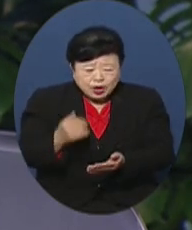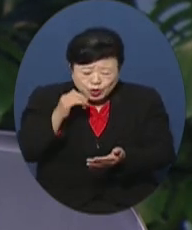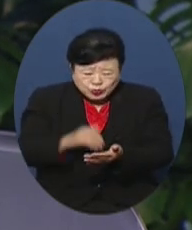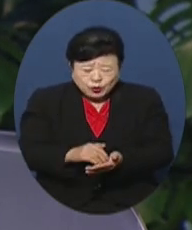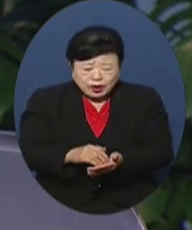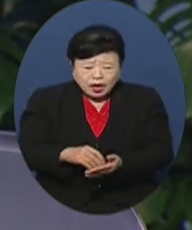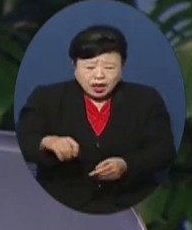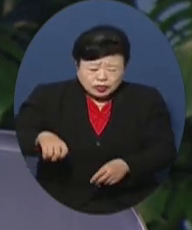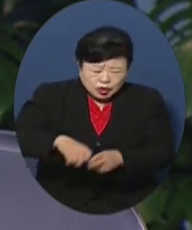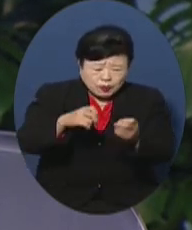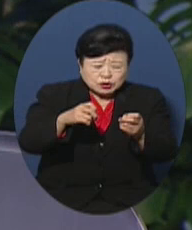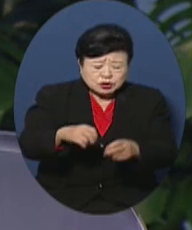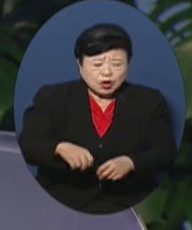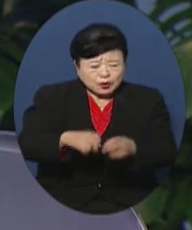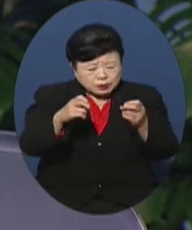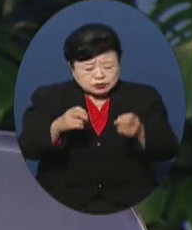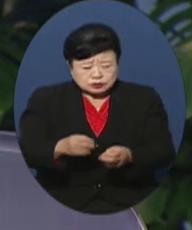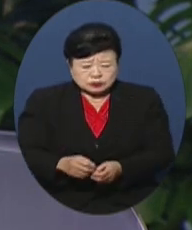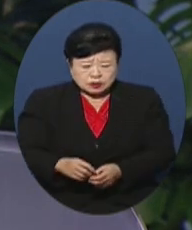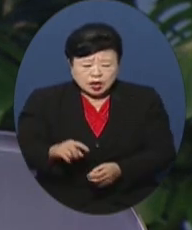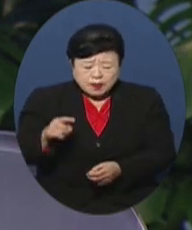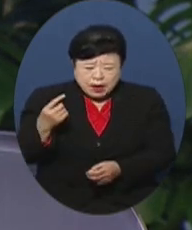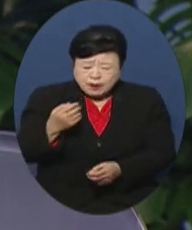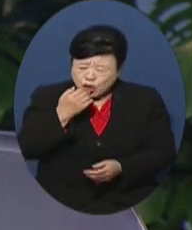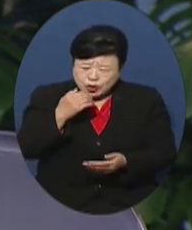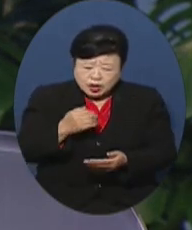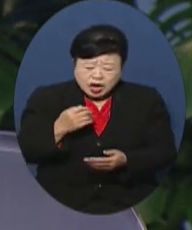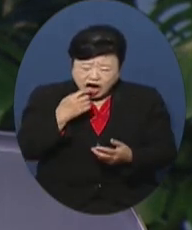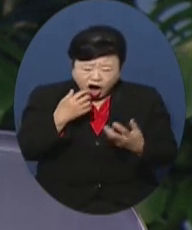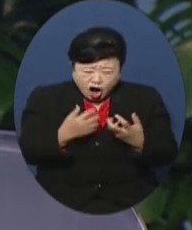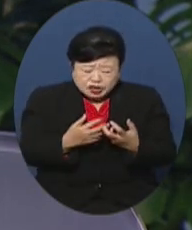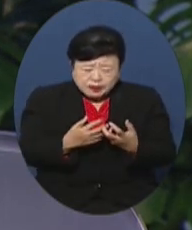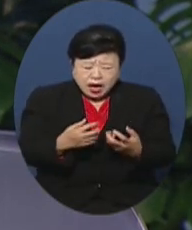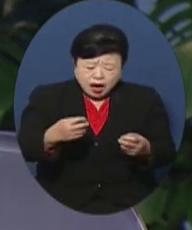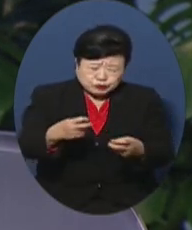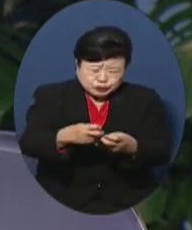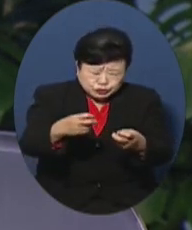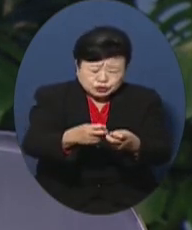부딪혔고 100번 넘게 빙산에 부딪혔으며